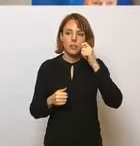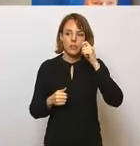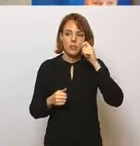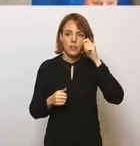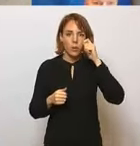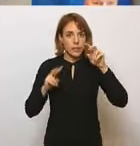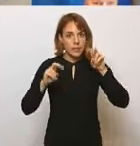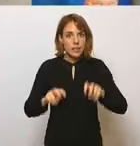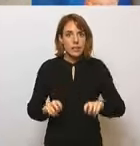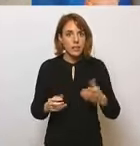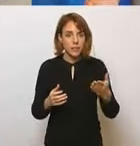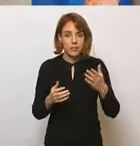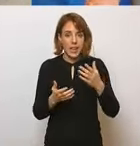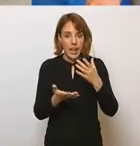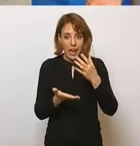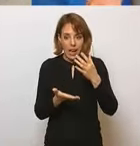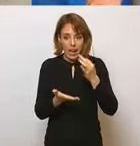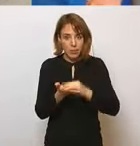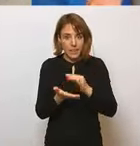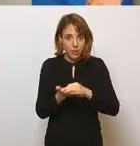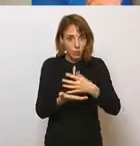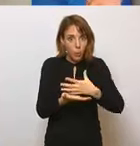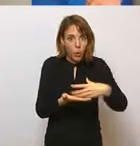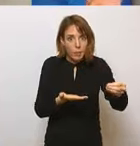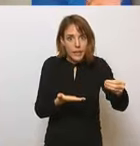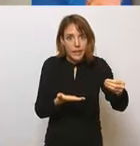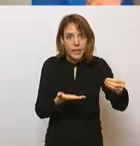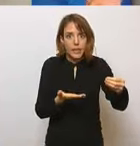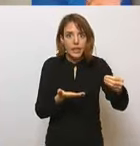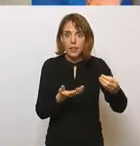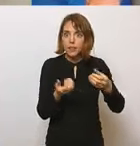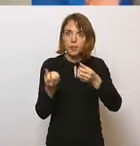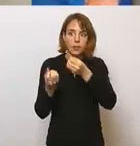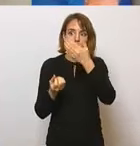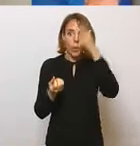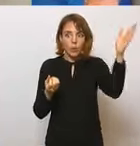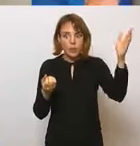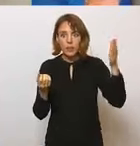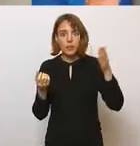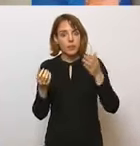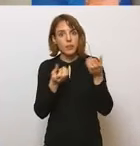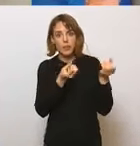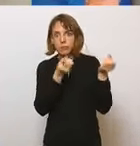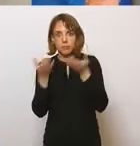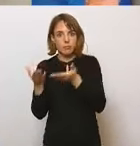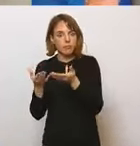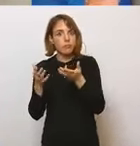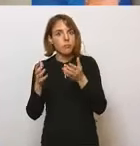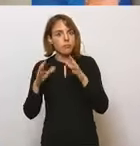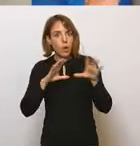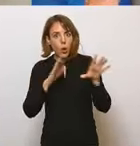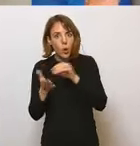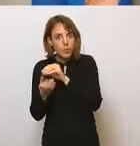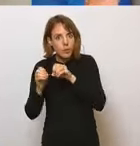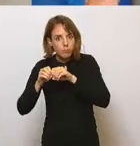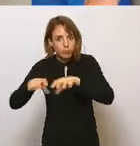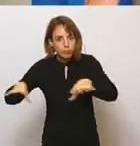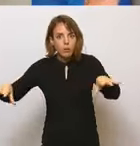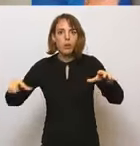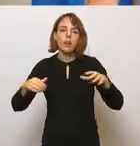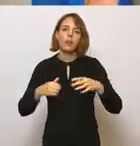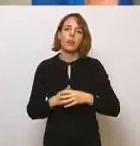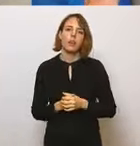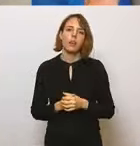leurs applications quelque part qui sont copiées et proposées par ces géants du numérique. Et aussi, et ça je pense que Megan pourrait aussi en